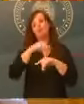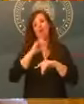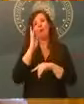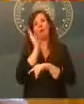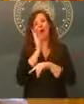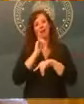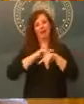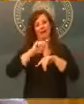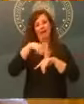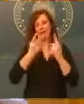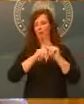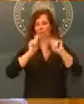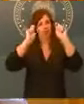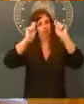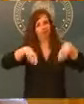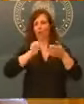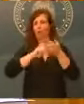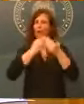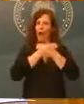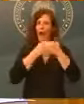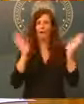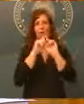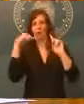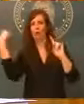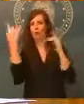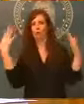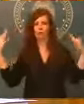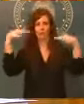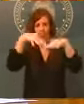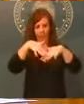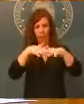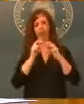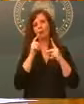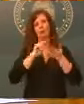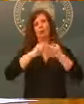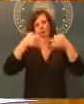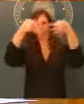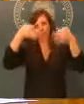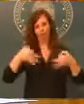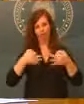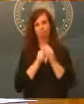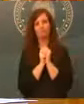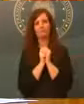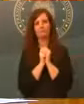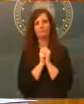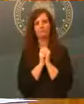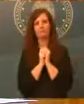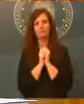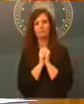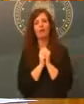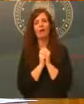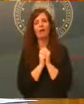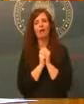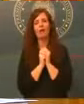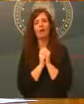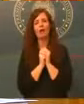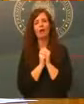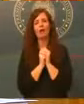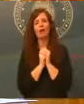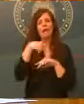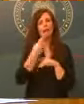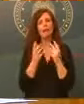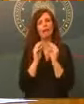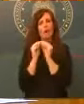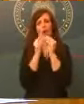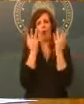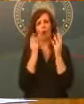esattamente per tutti quanti. Ci sarà la riapertura ufficiale. Come saranno le scuole a settembre? Che cosa ci